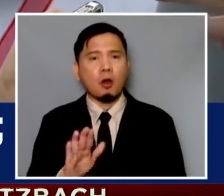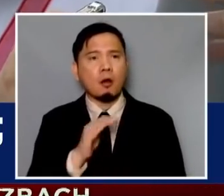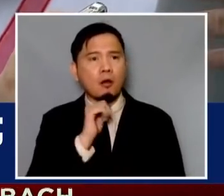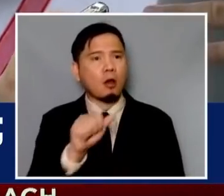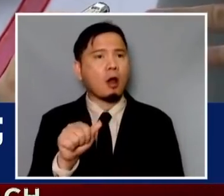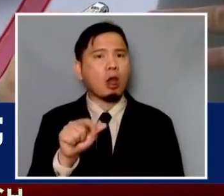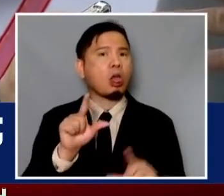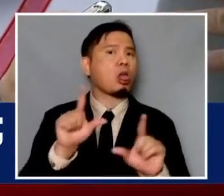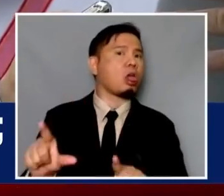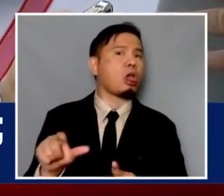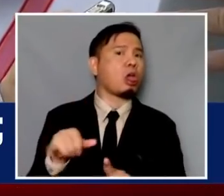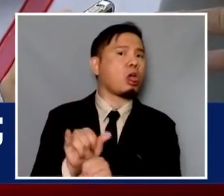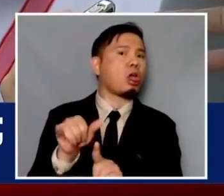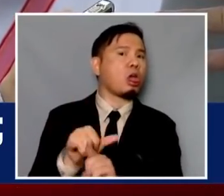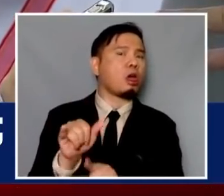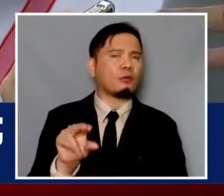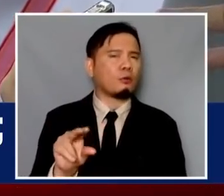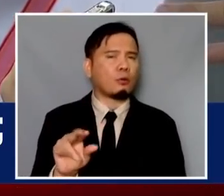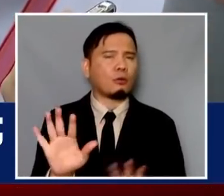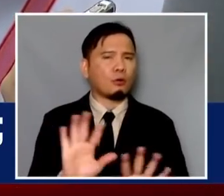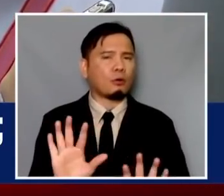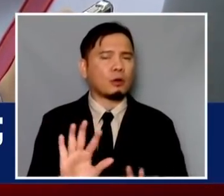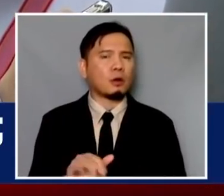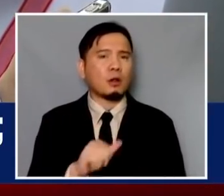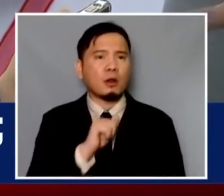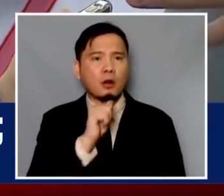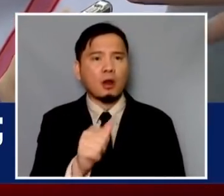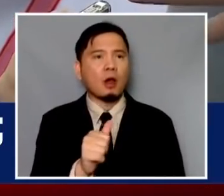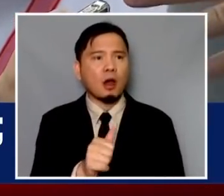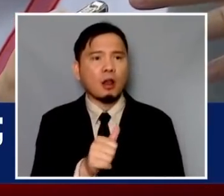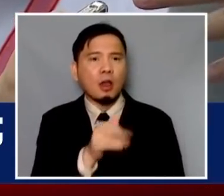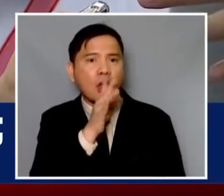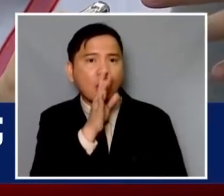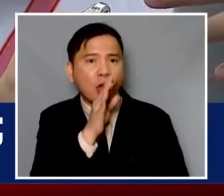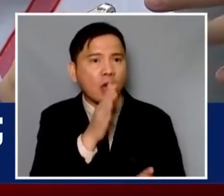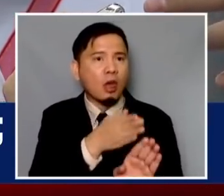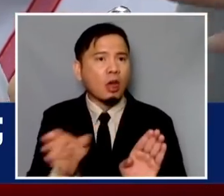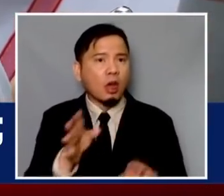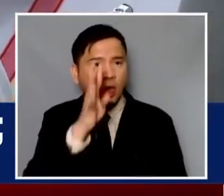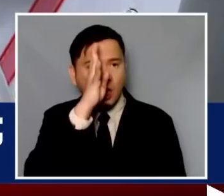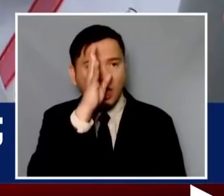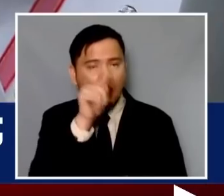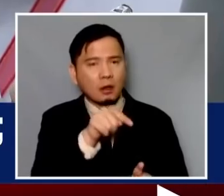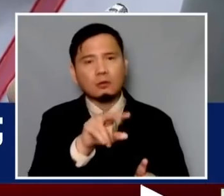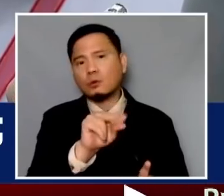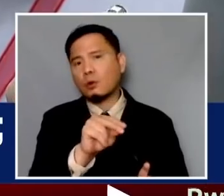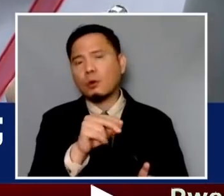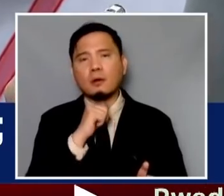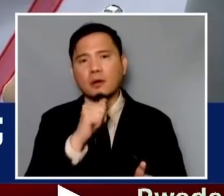mean... No, don't put words in my mouth. No, sir. I mean, I'm not selling bullies.